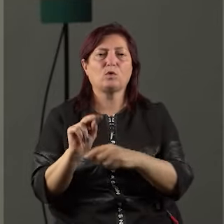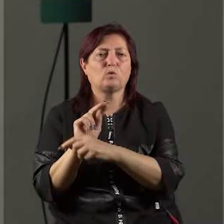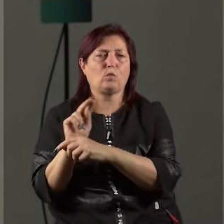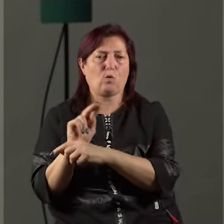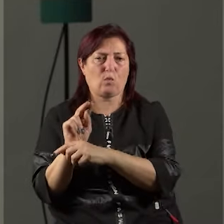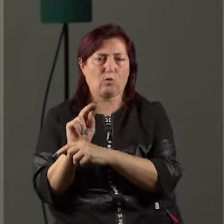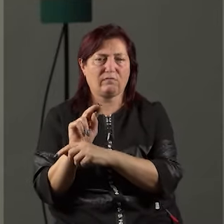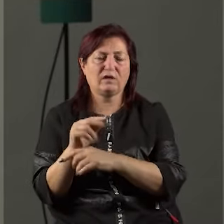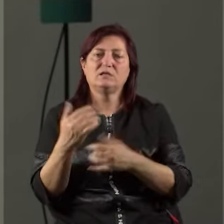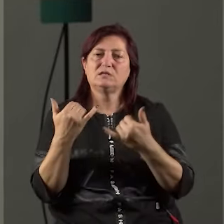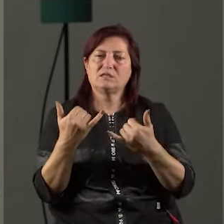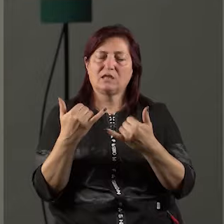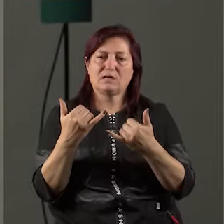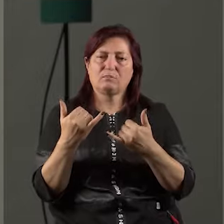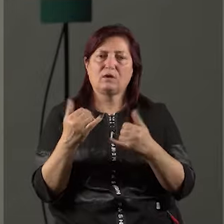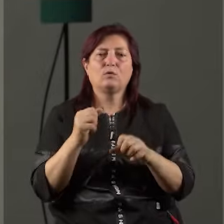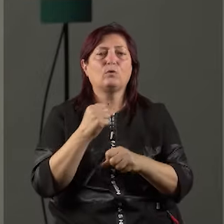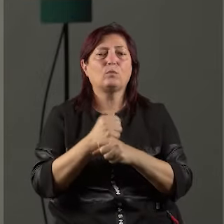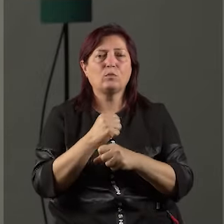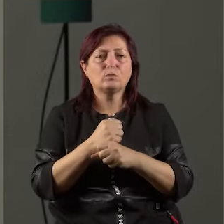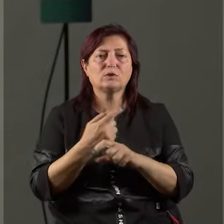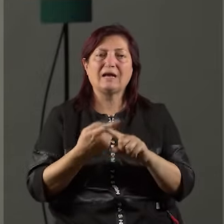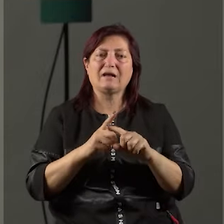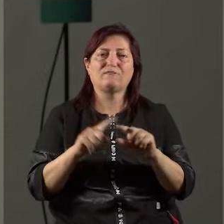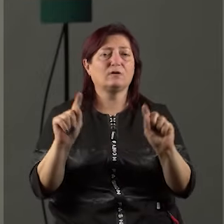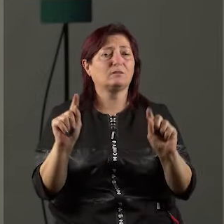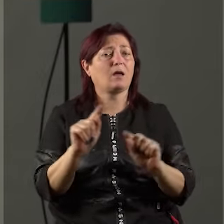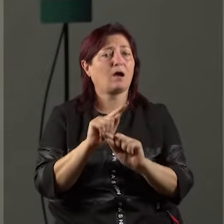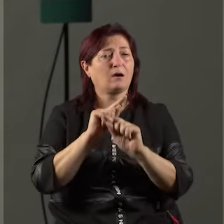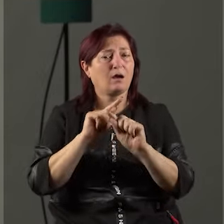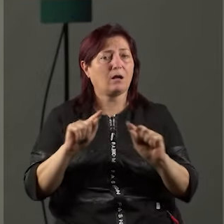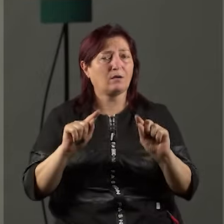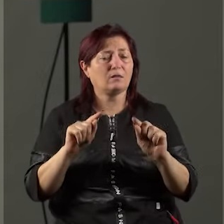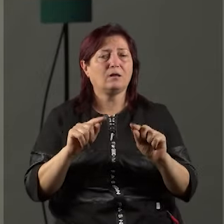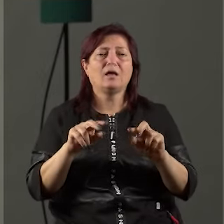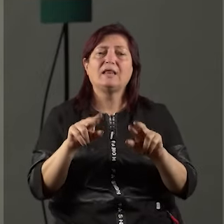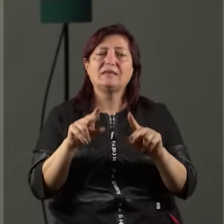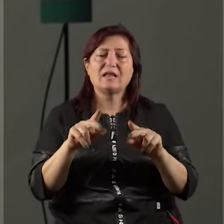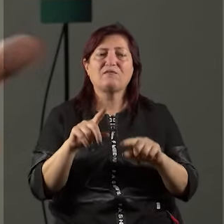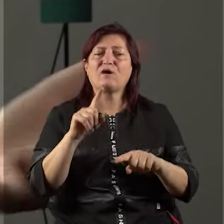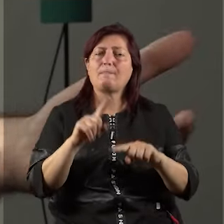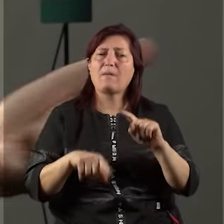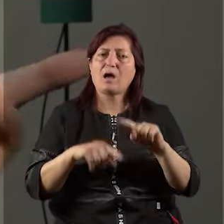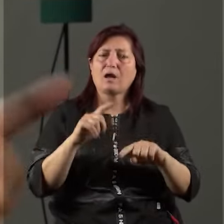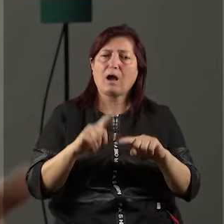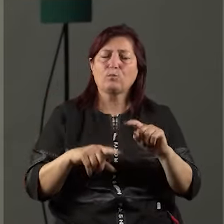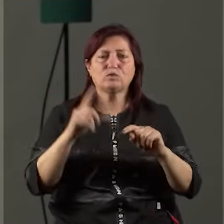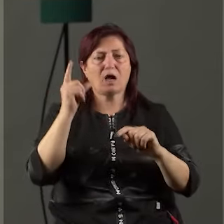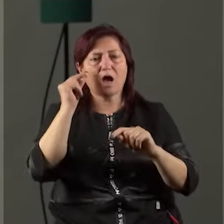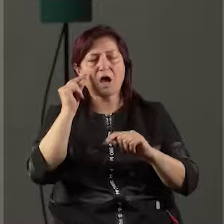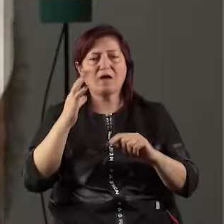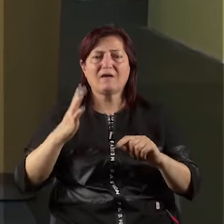հիմնորոգվեց եւ հիմա գործում է որպես եւ տուն թանգարան, եւ նաեւ բարեկամության, հայ-վրացական գրականության